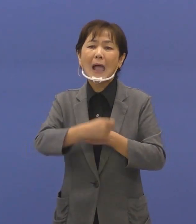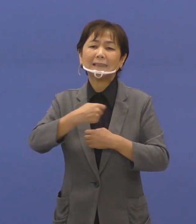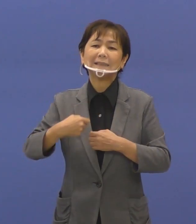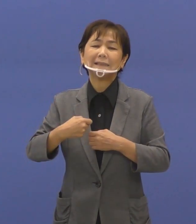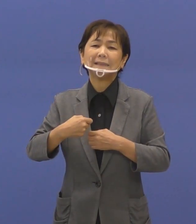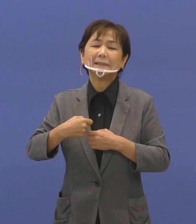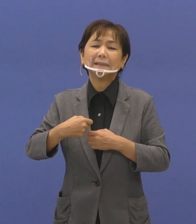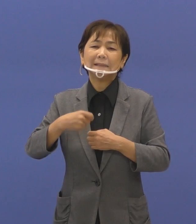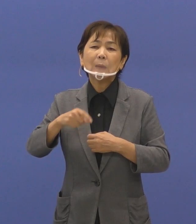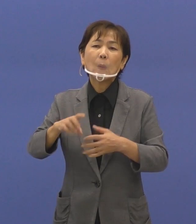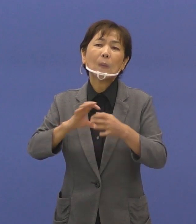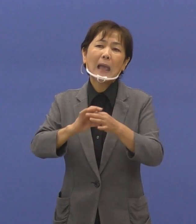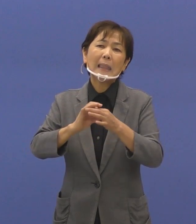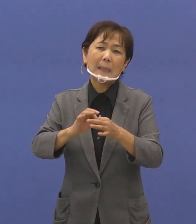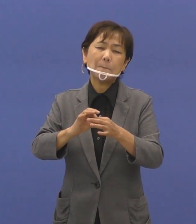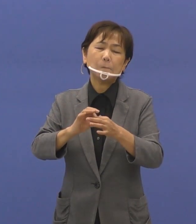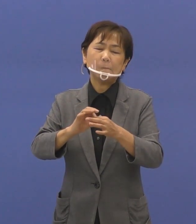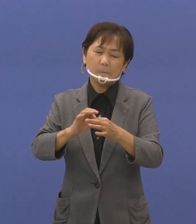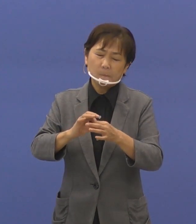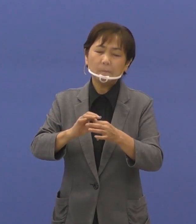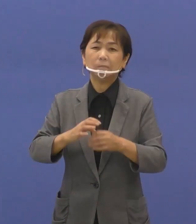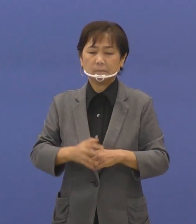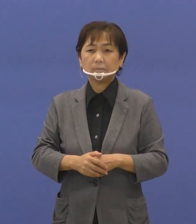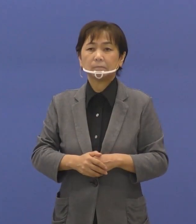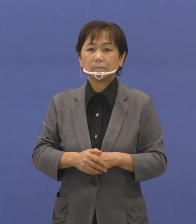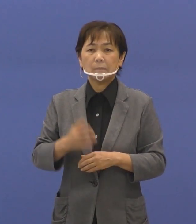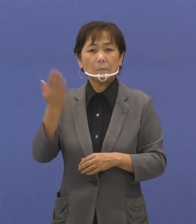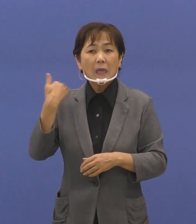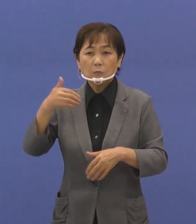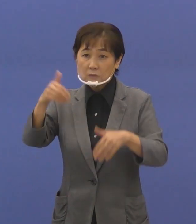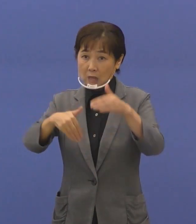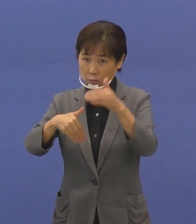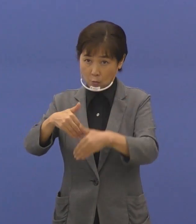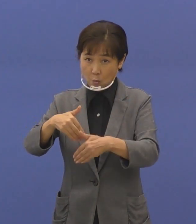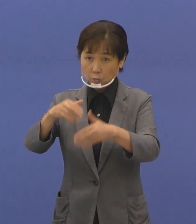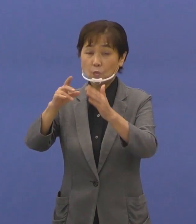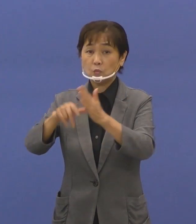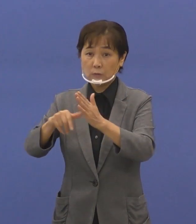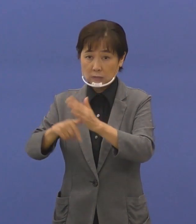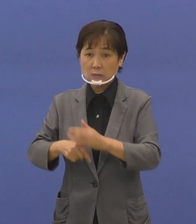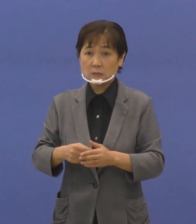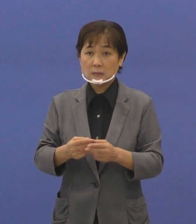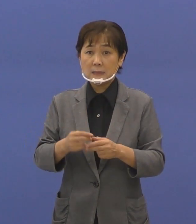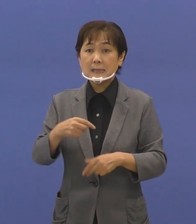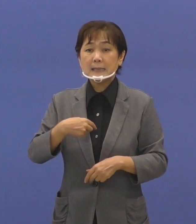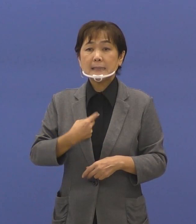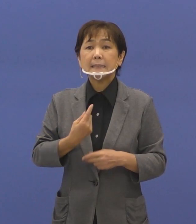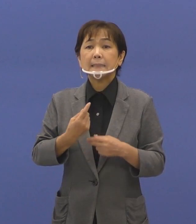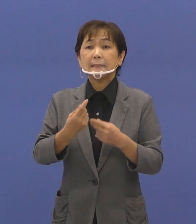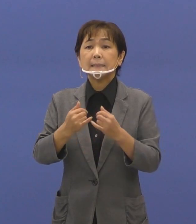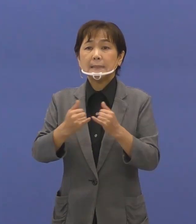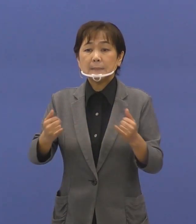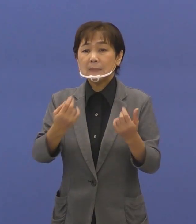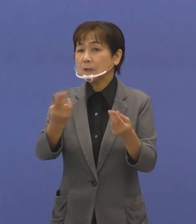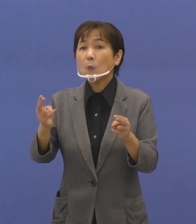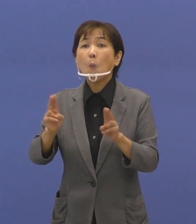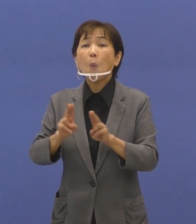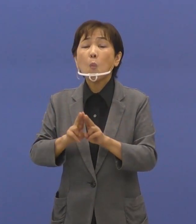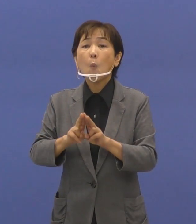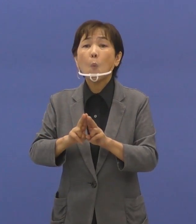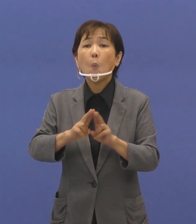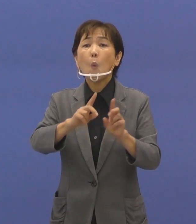さっきの参院選でこの自民党の比例、候補がこ